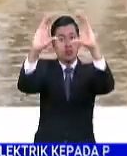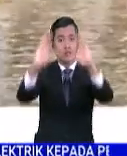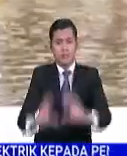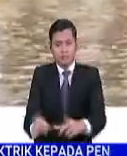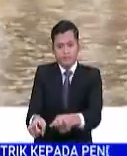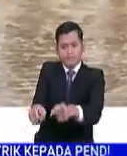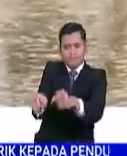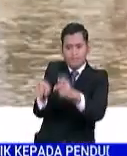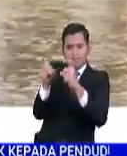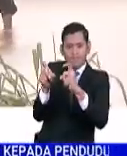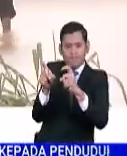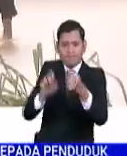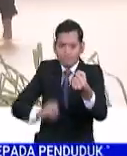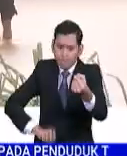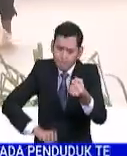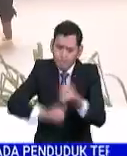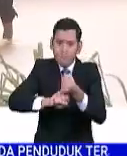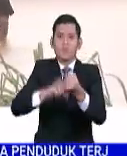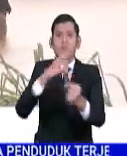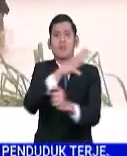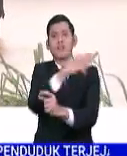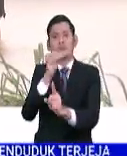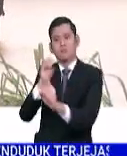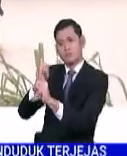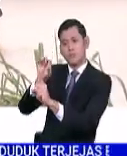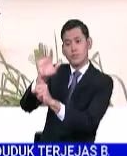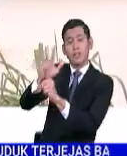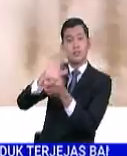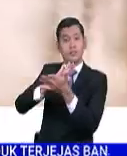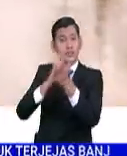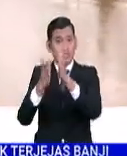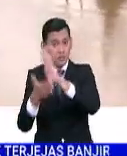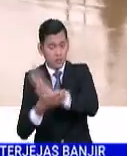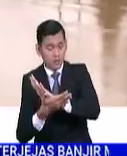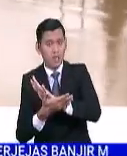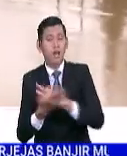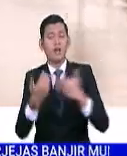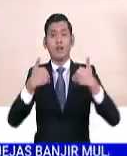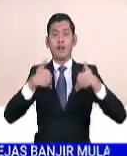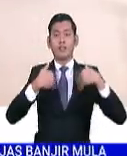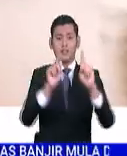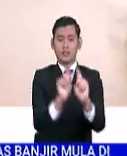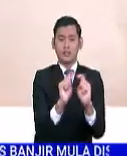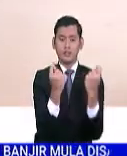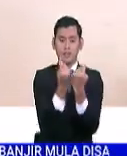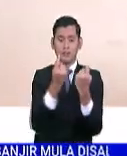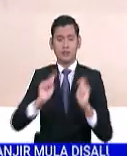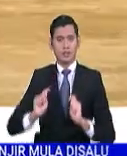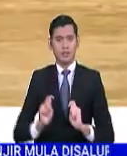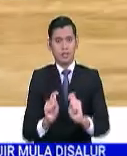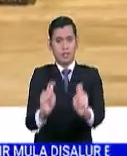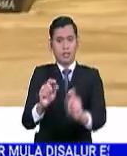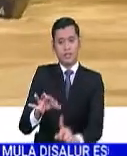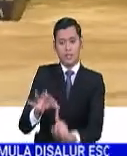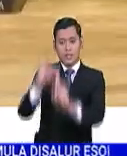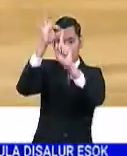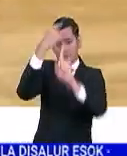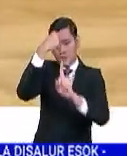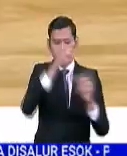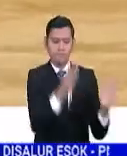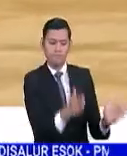pantas, mantap dan berkesan. Sehubungan itu, pengwujudan pasukan tindakan khas untuk